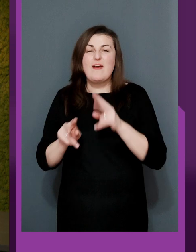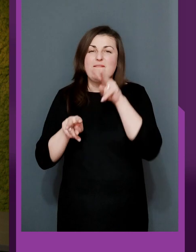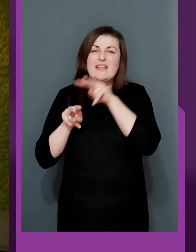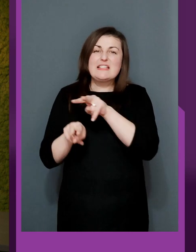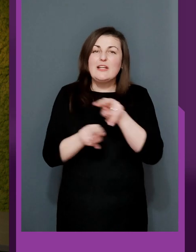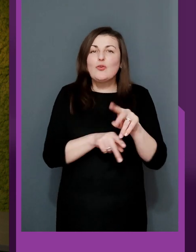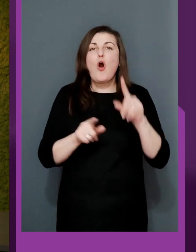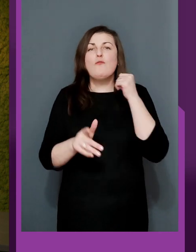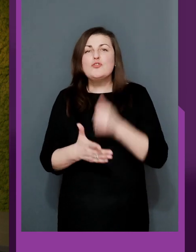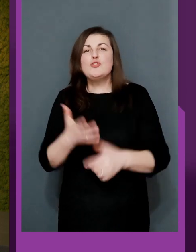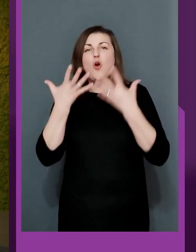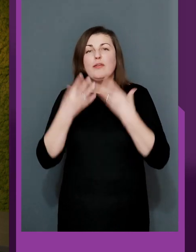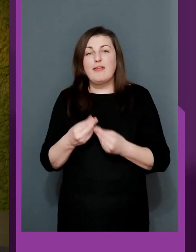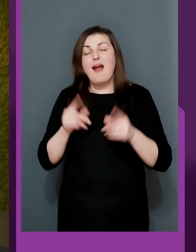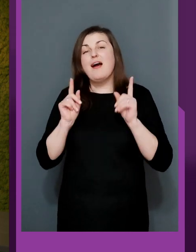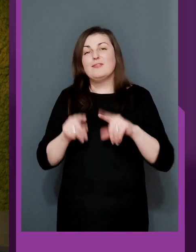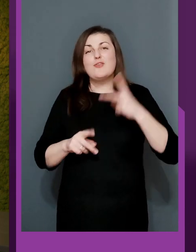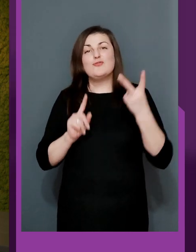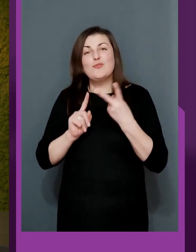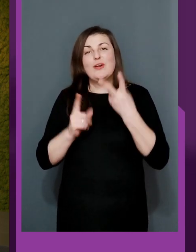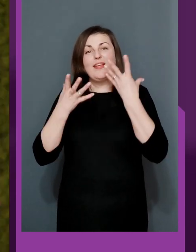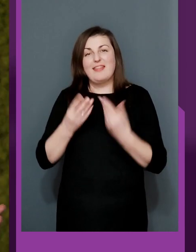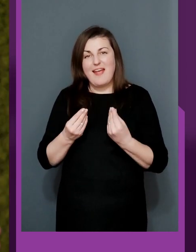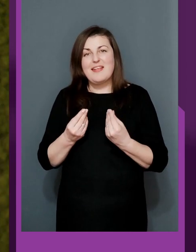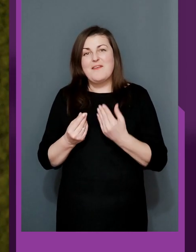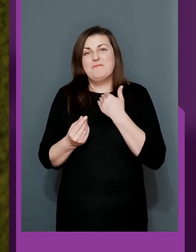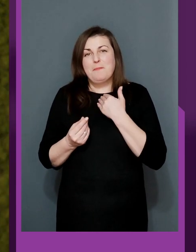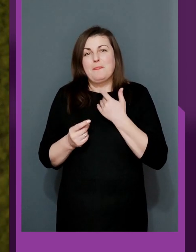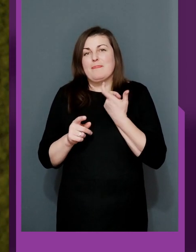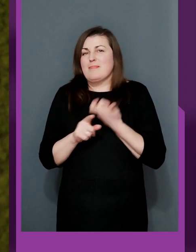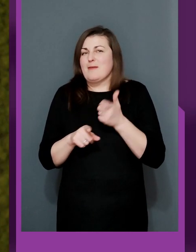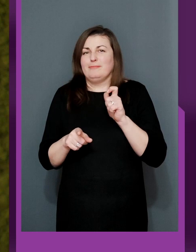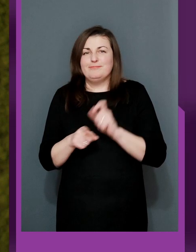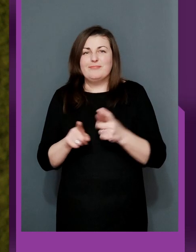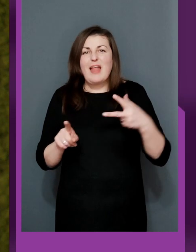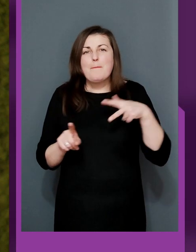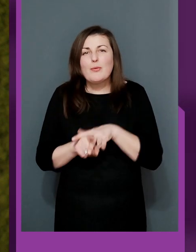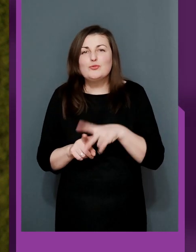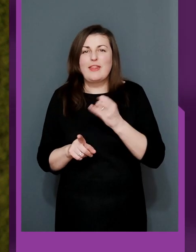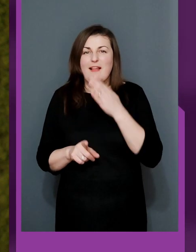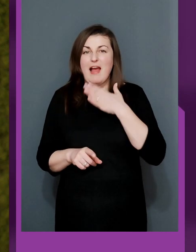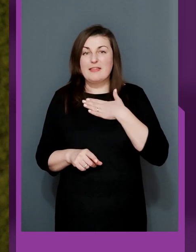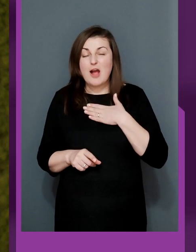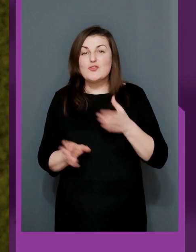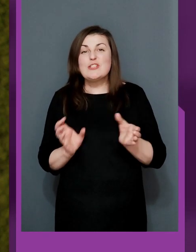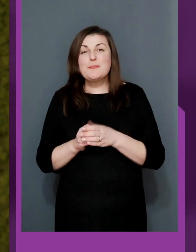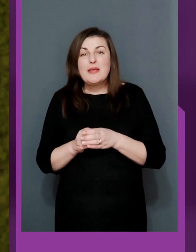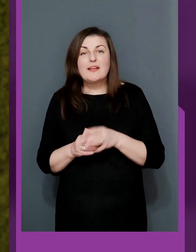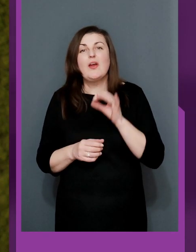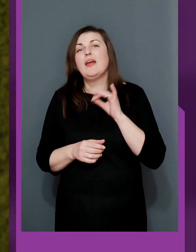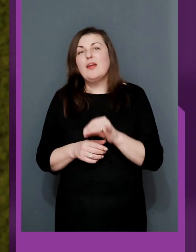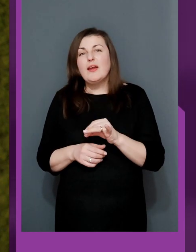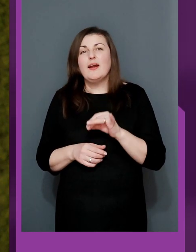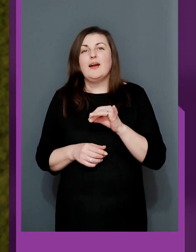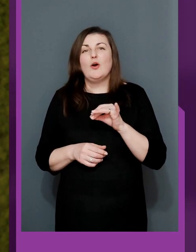відслідковувати щодня тож другий день видався на прочут напруженим для нашої збірної